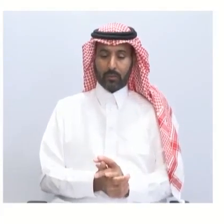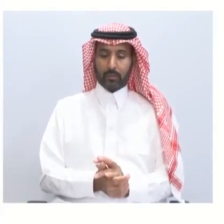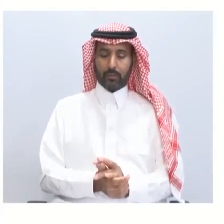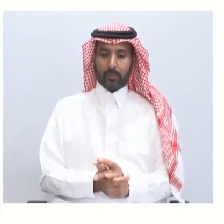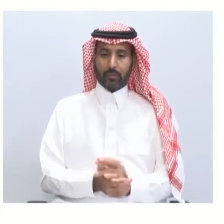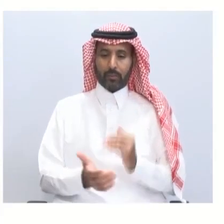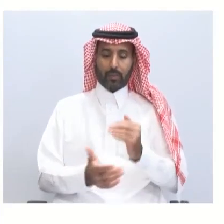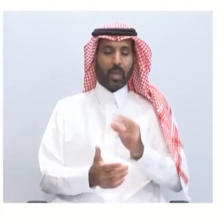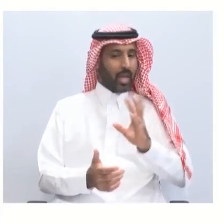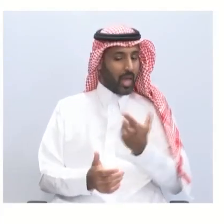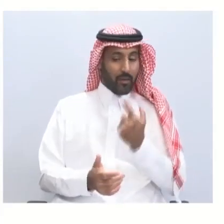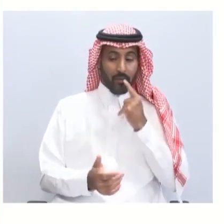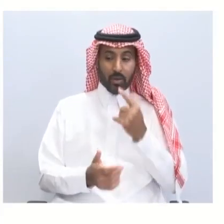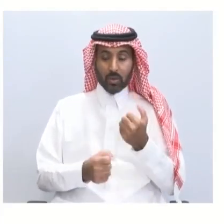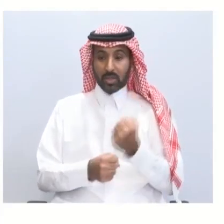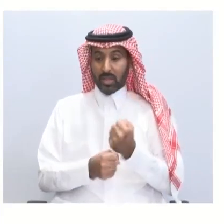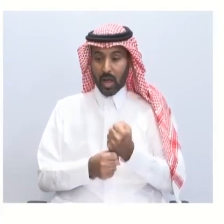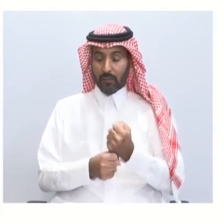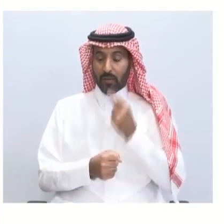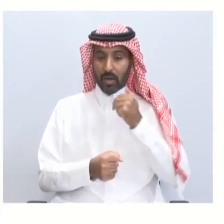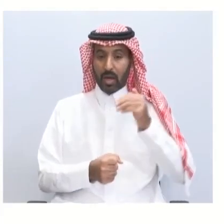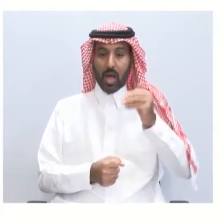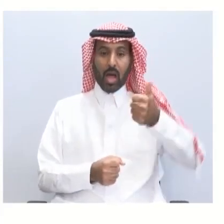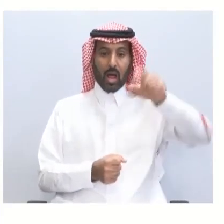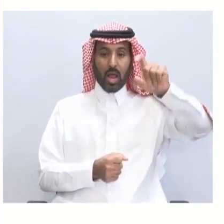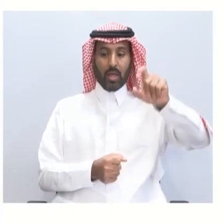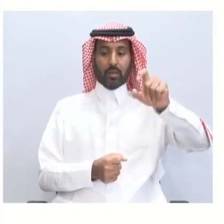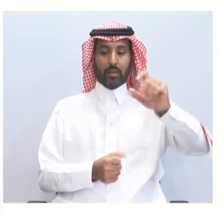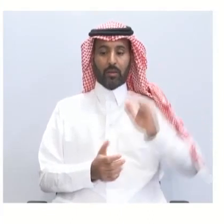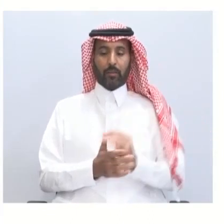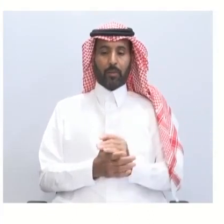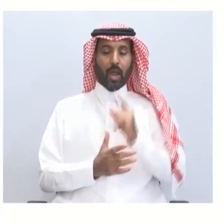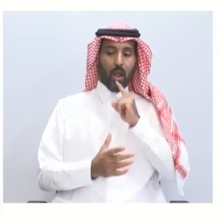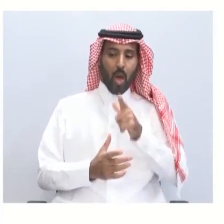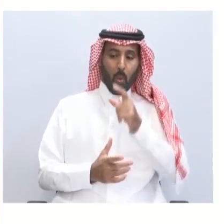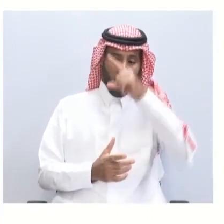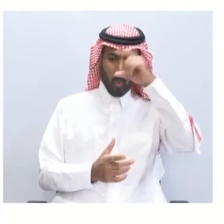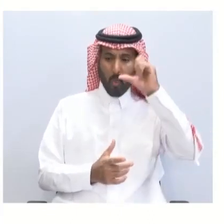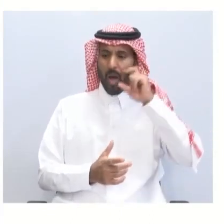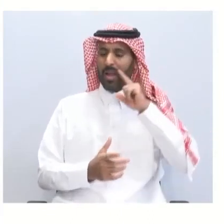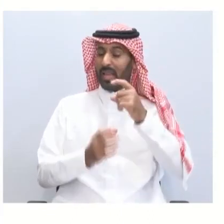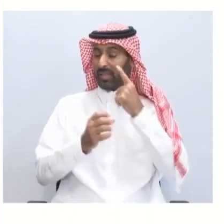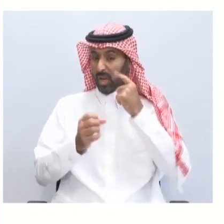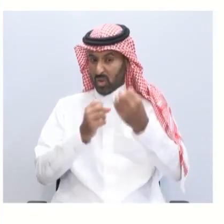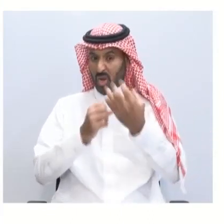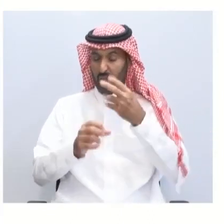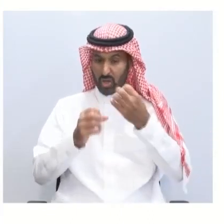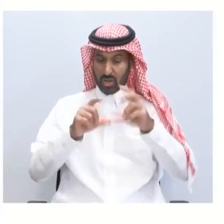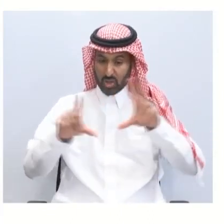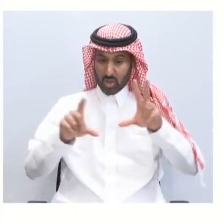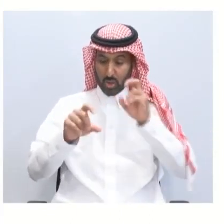واحد كيف يتصرف خالد لو اراد الا يتعرض لمثل